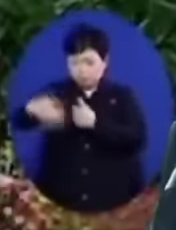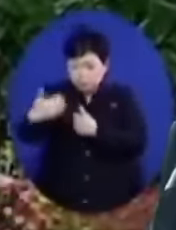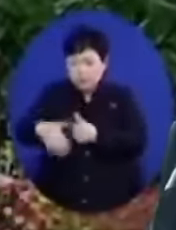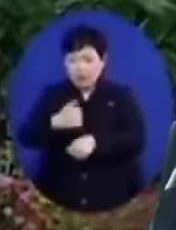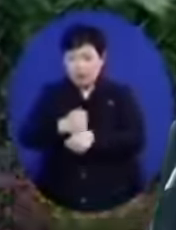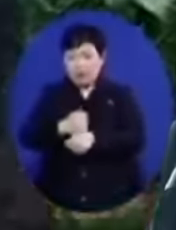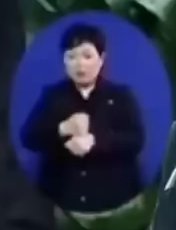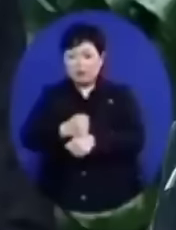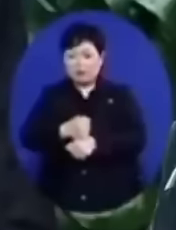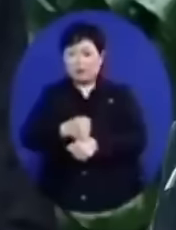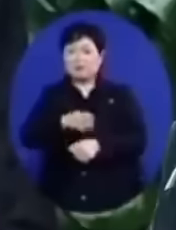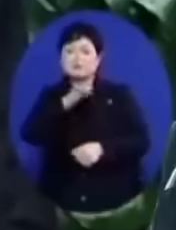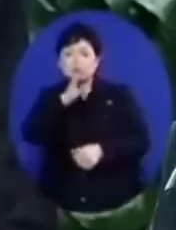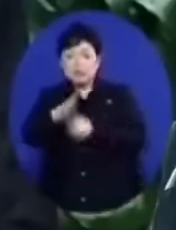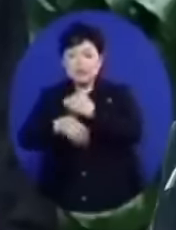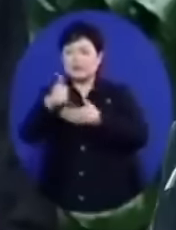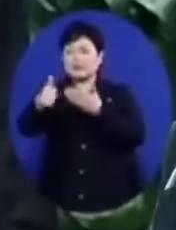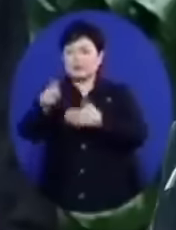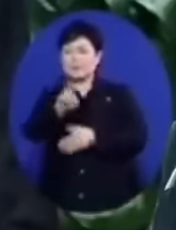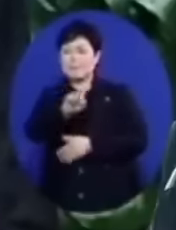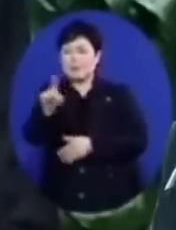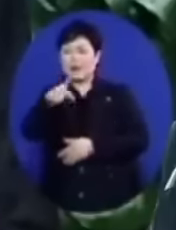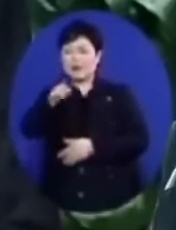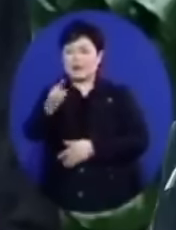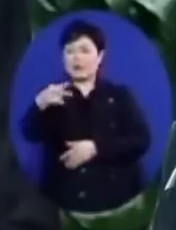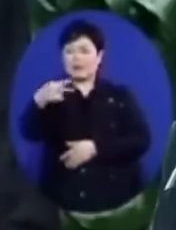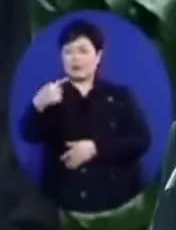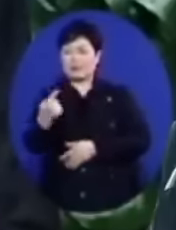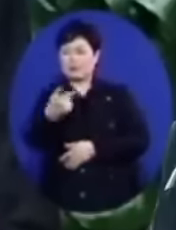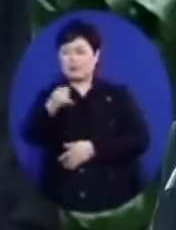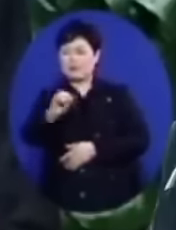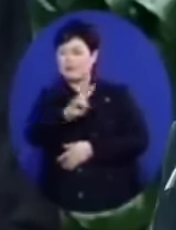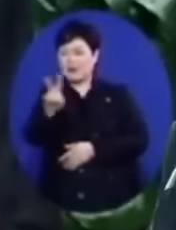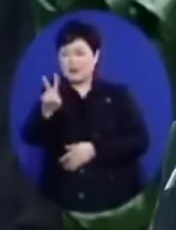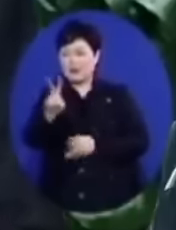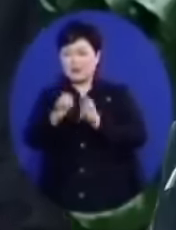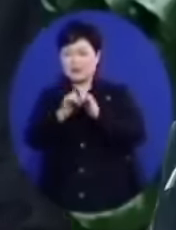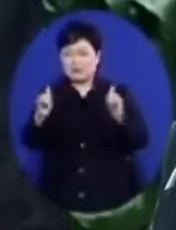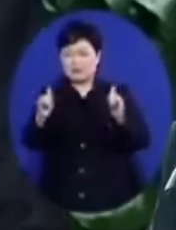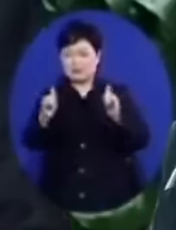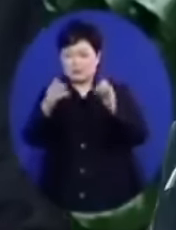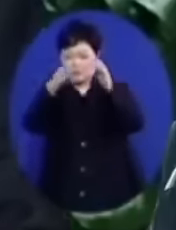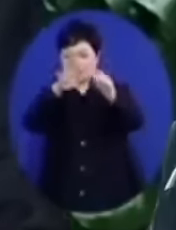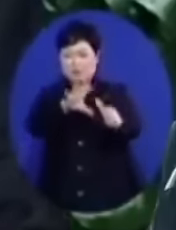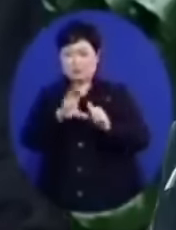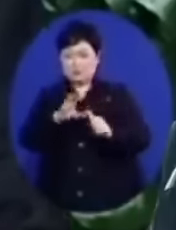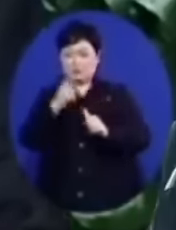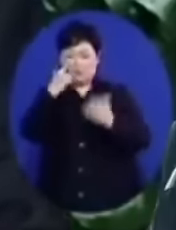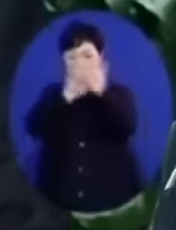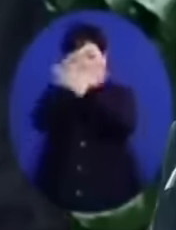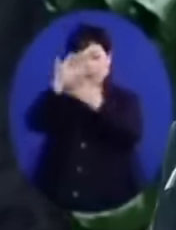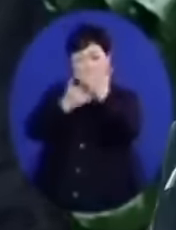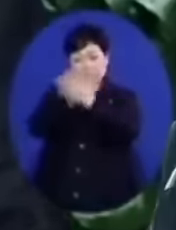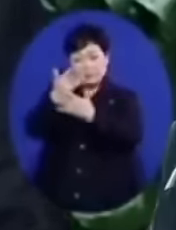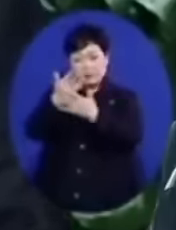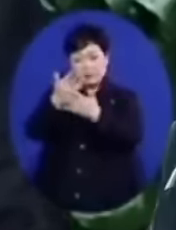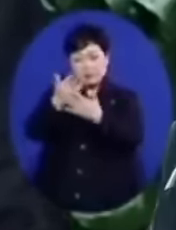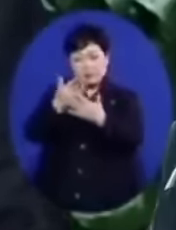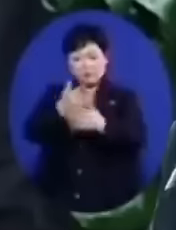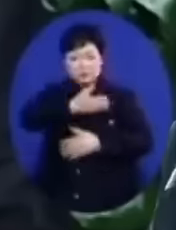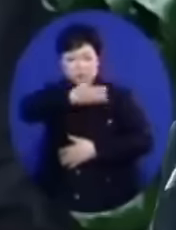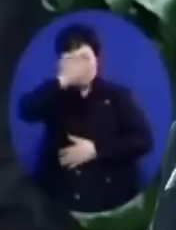비로소 하나님이 마게도니아 사람을 환상을 통해서 그에게 보여주면서 다른 데 가지 말고 아시아로 가지